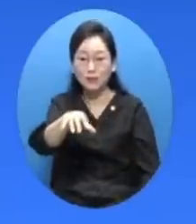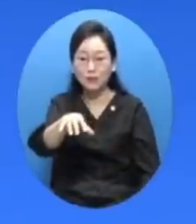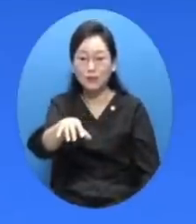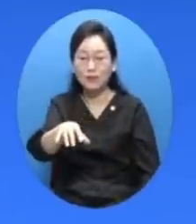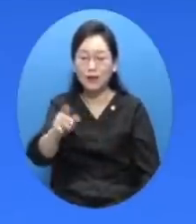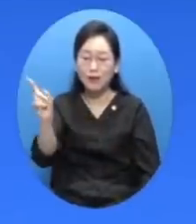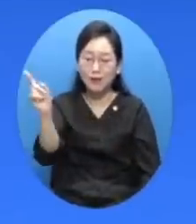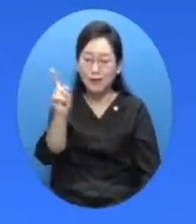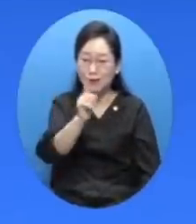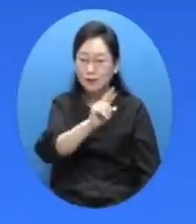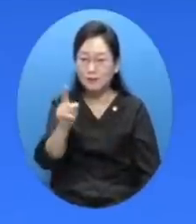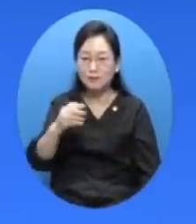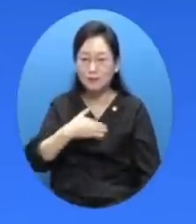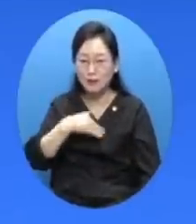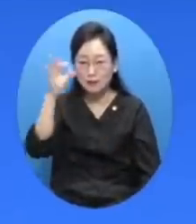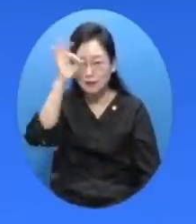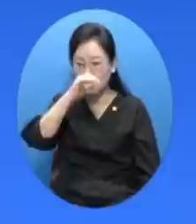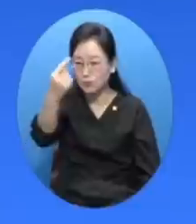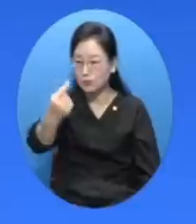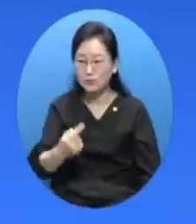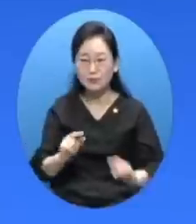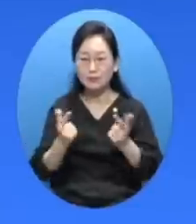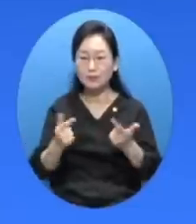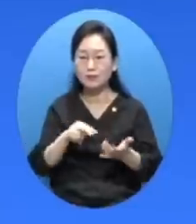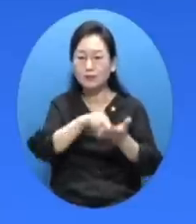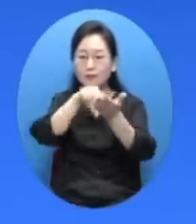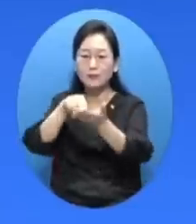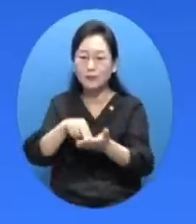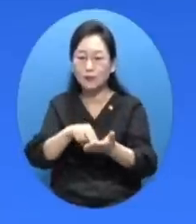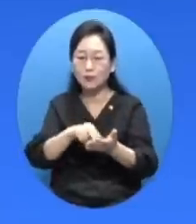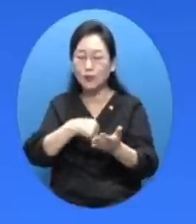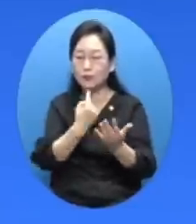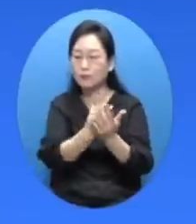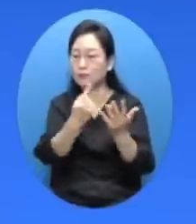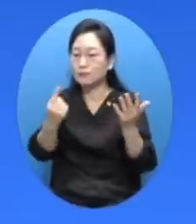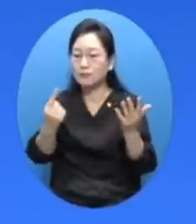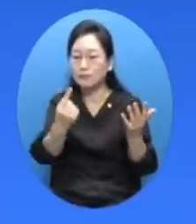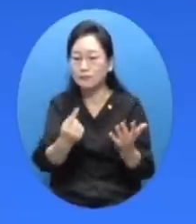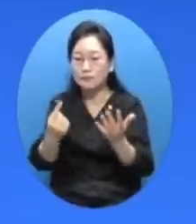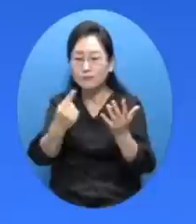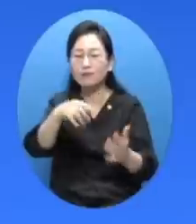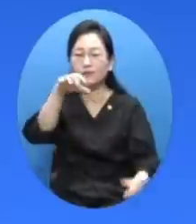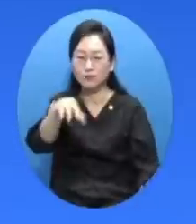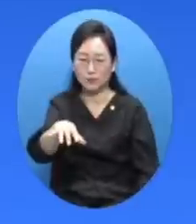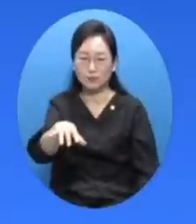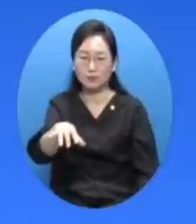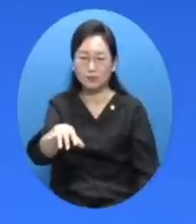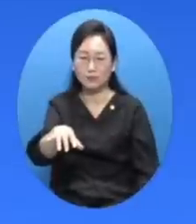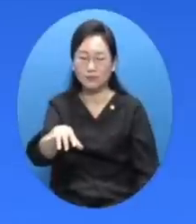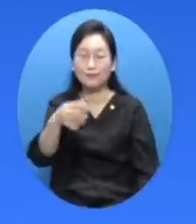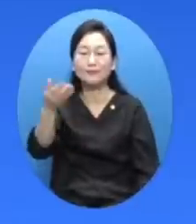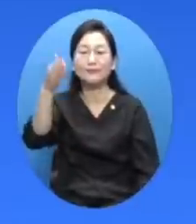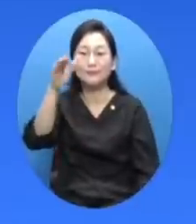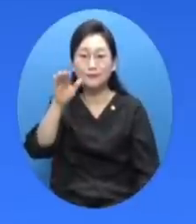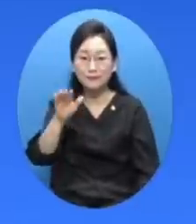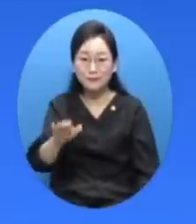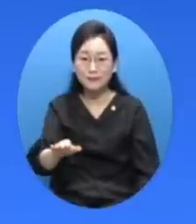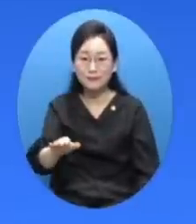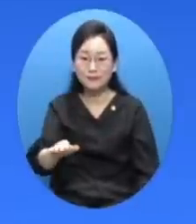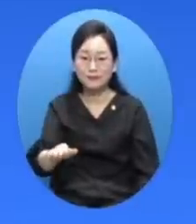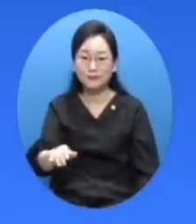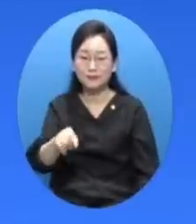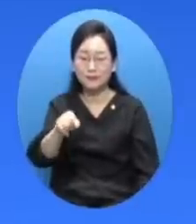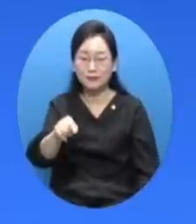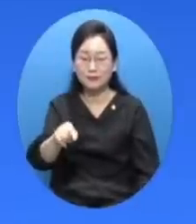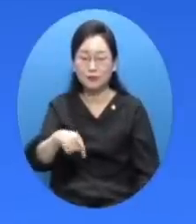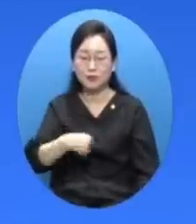아무도 나를 찾아오지 않는 외로움에 내 혼자 내동저친 그러한 곳입니다. 그런데 그 광야길에